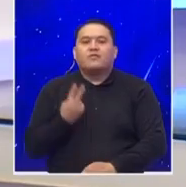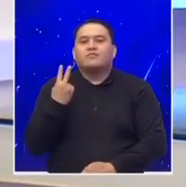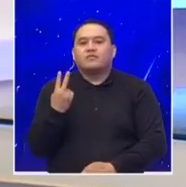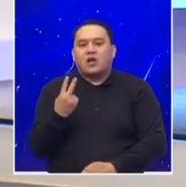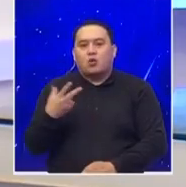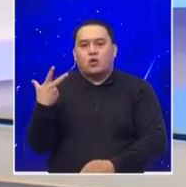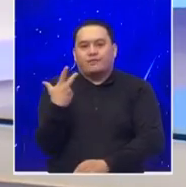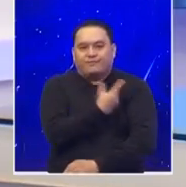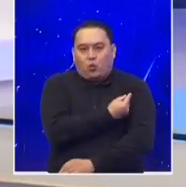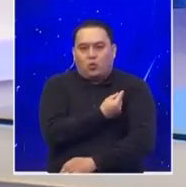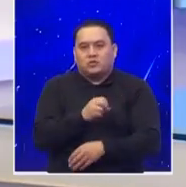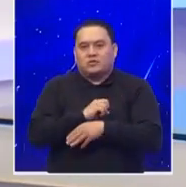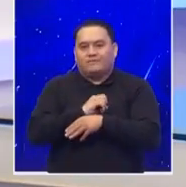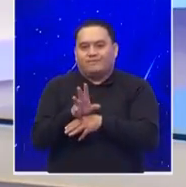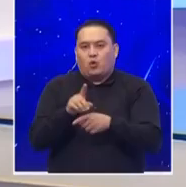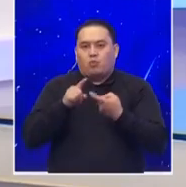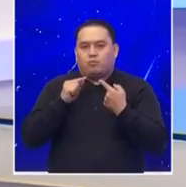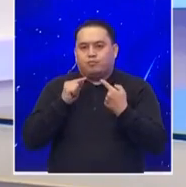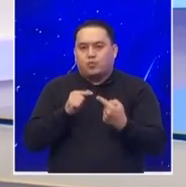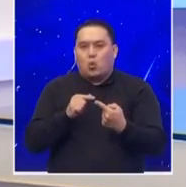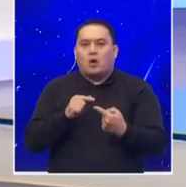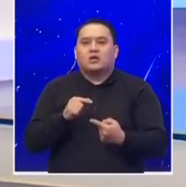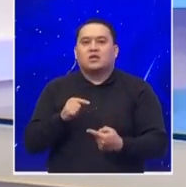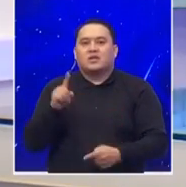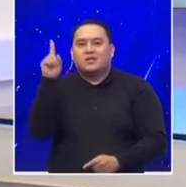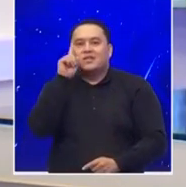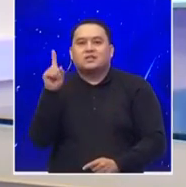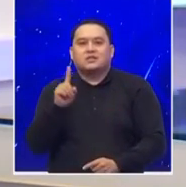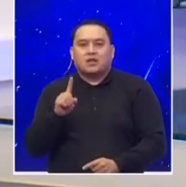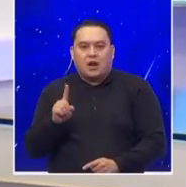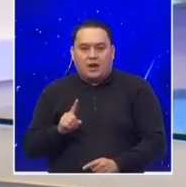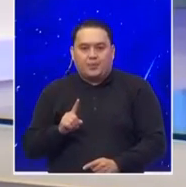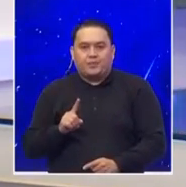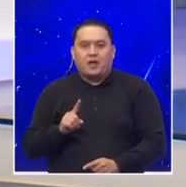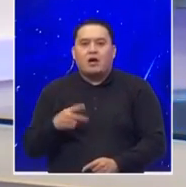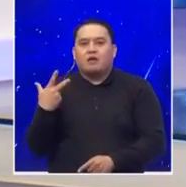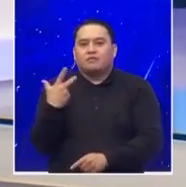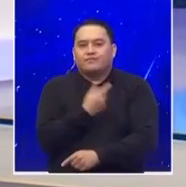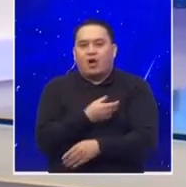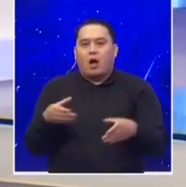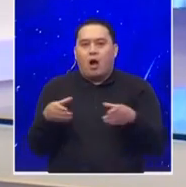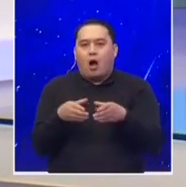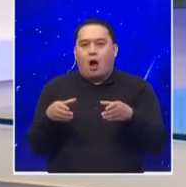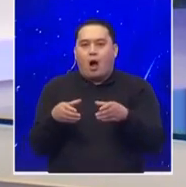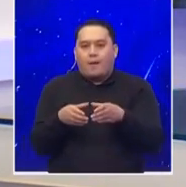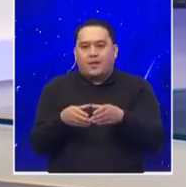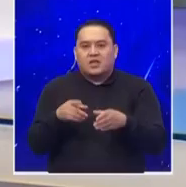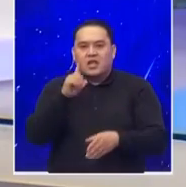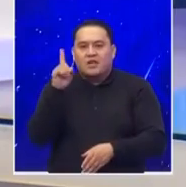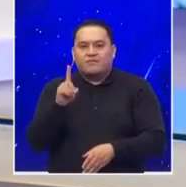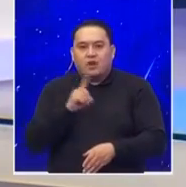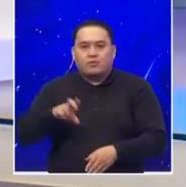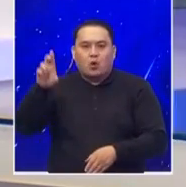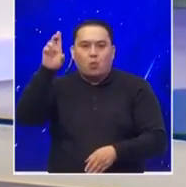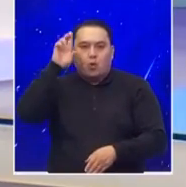Второй дозой вакцины от COVID-19 начали прививать в воскресенье в Израиле. Кампания по вакцинации, развернутая